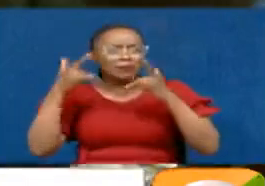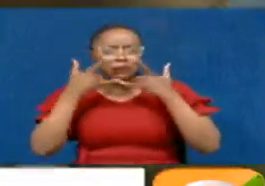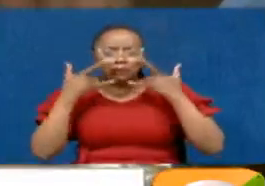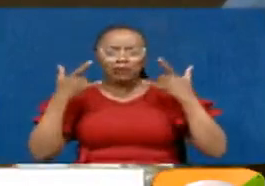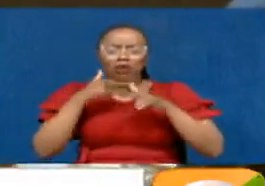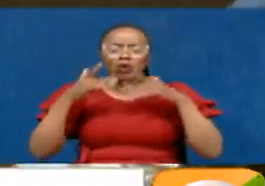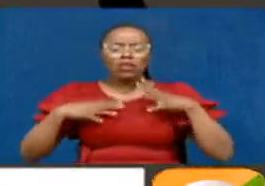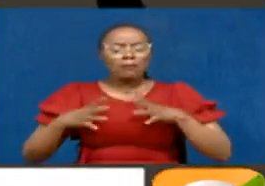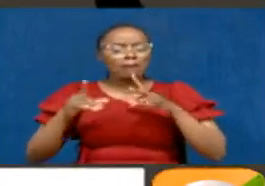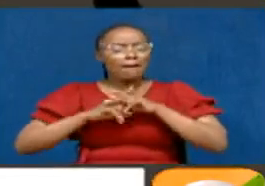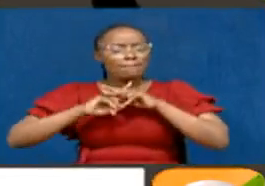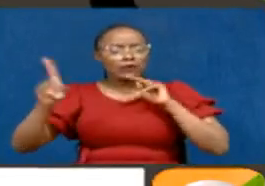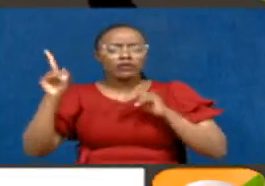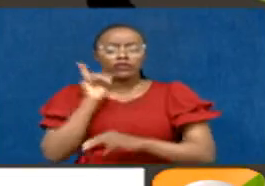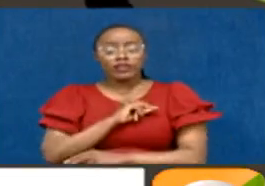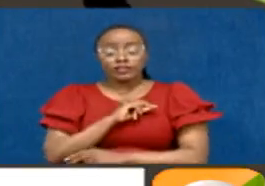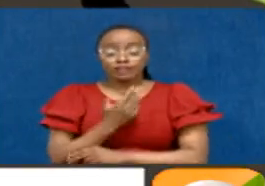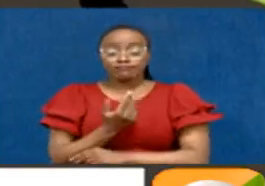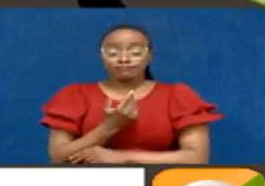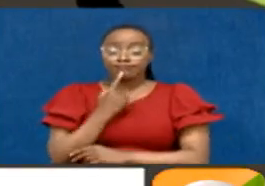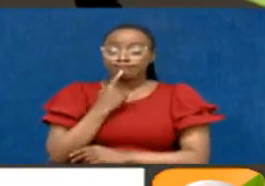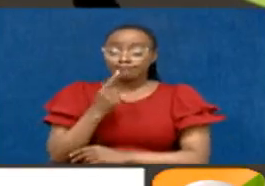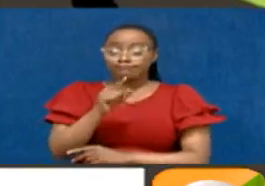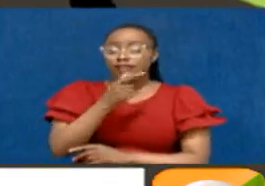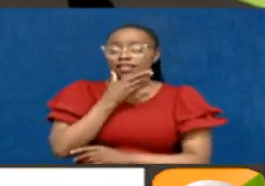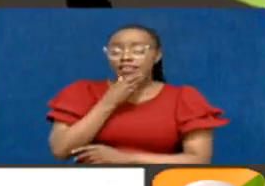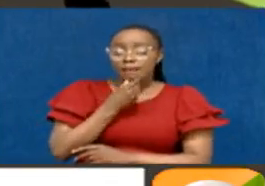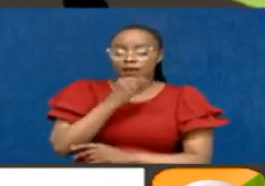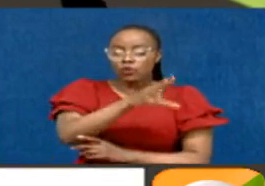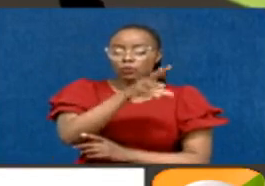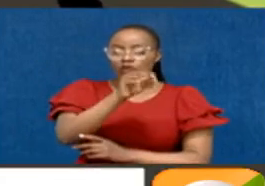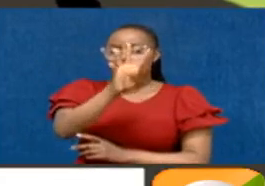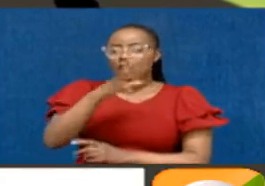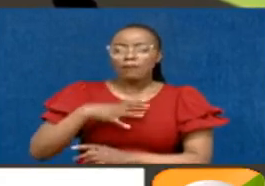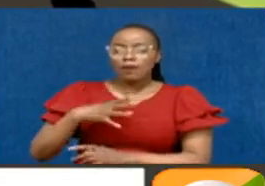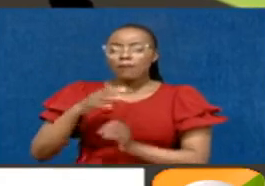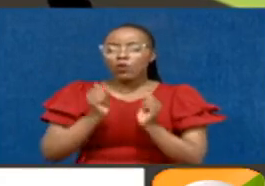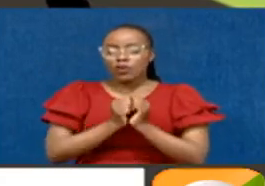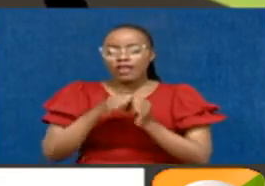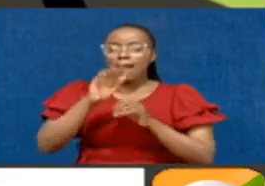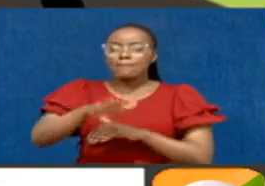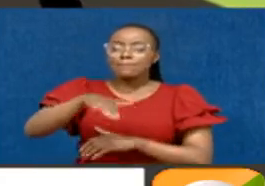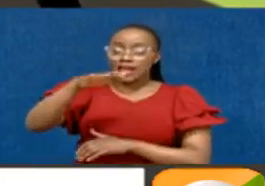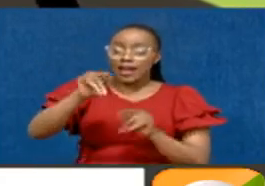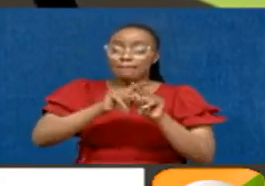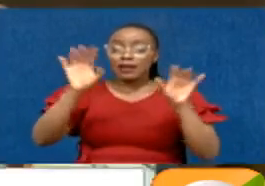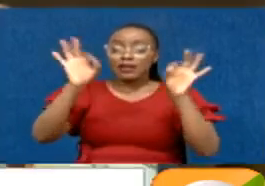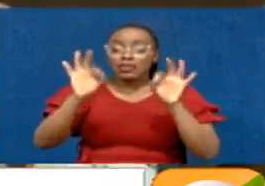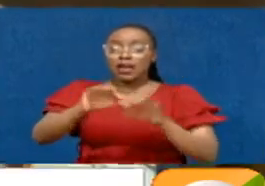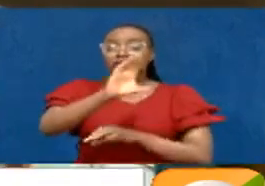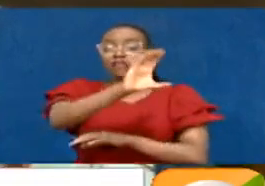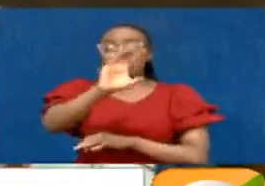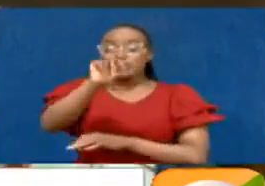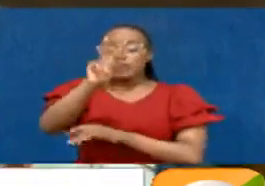kila mtu alitoroka. Omar claims Mohammed was taken by four men in a white double car pickup, but to their surprise,